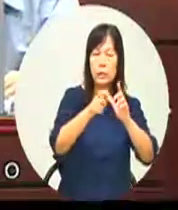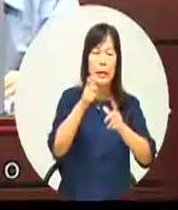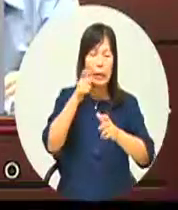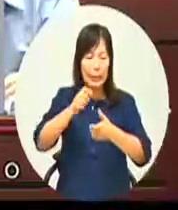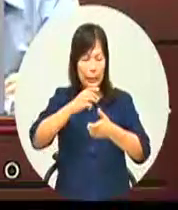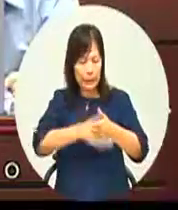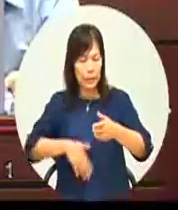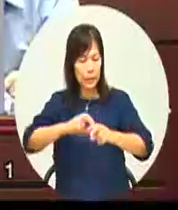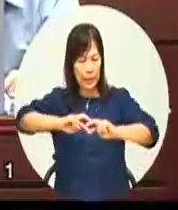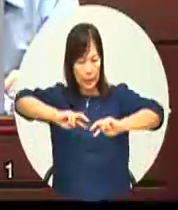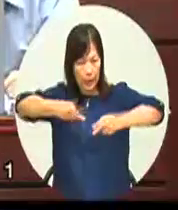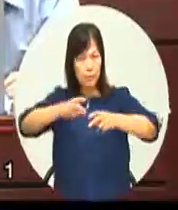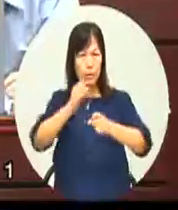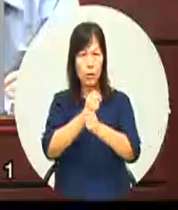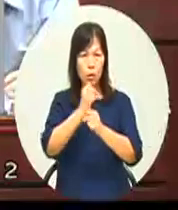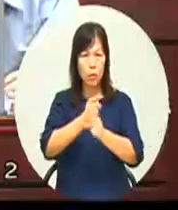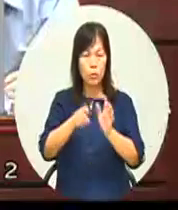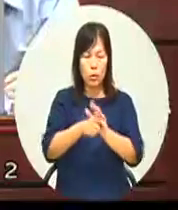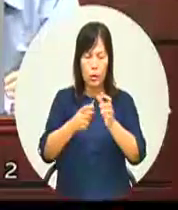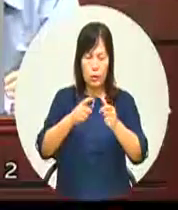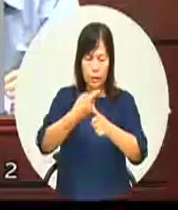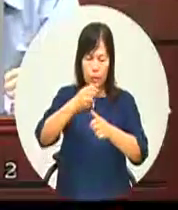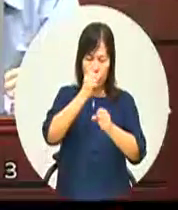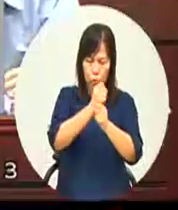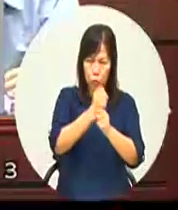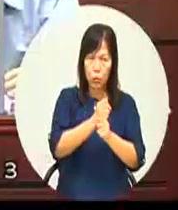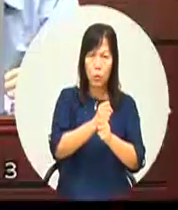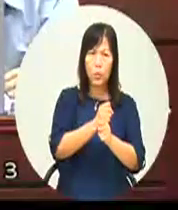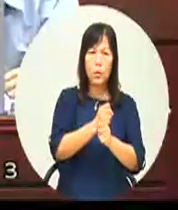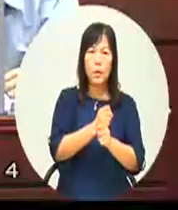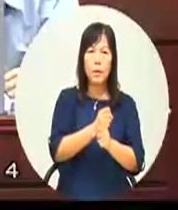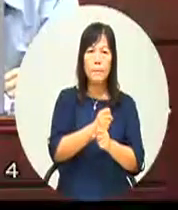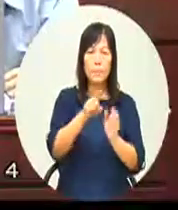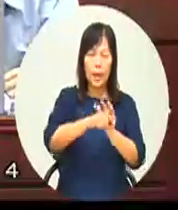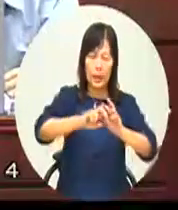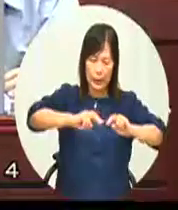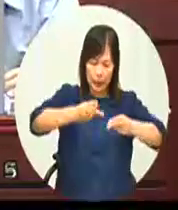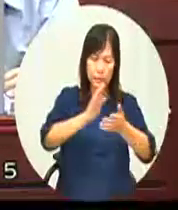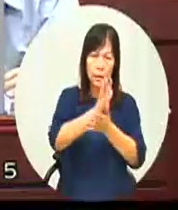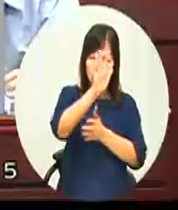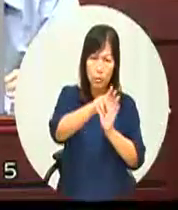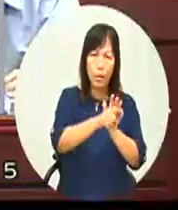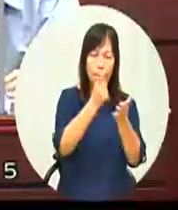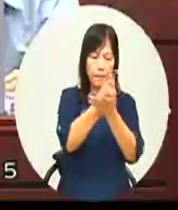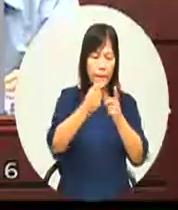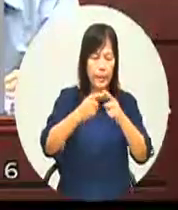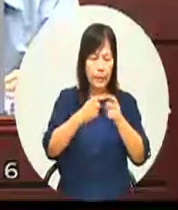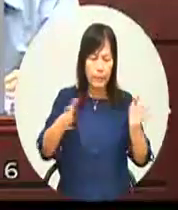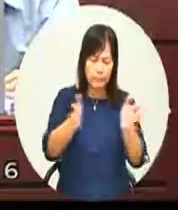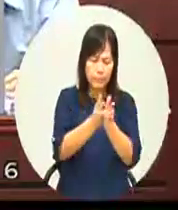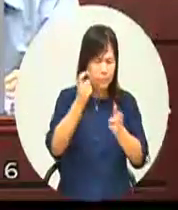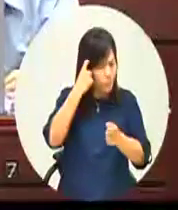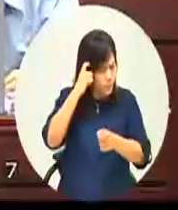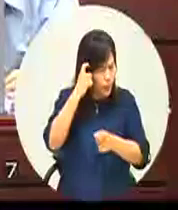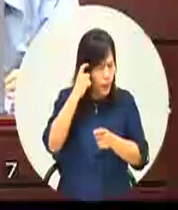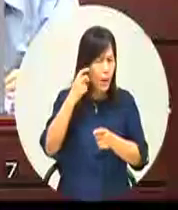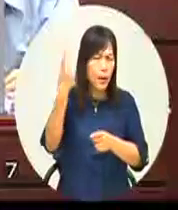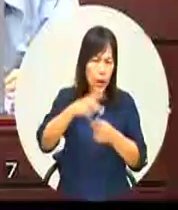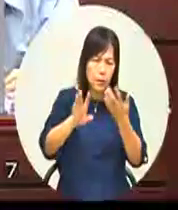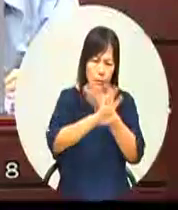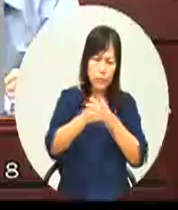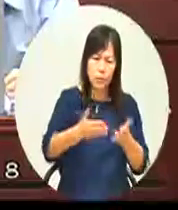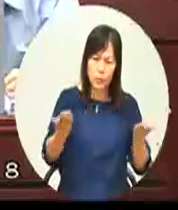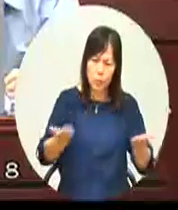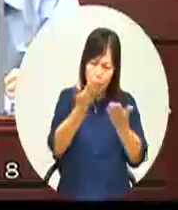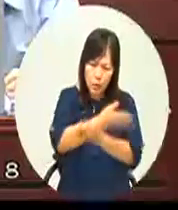善的工程先把它带入进去，然后有这个改善完以后，大家共同来思考是不是还有其他的替代